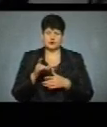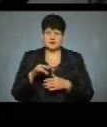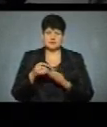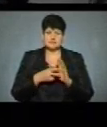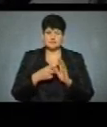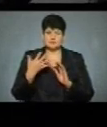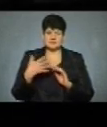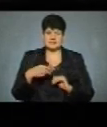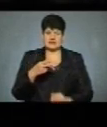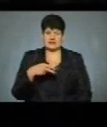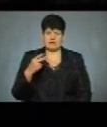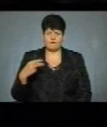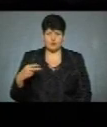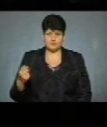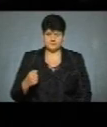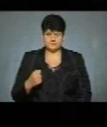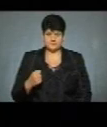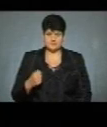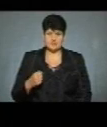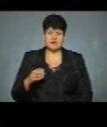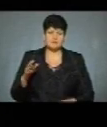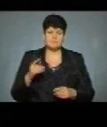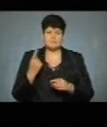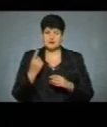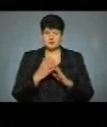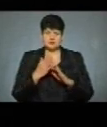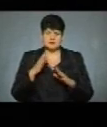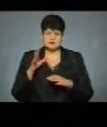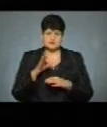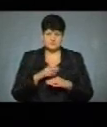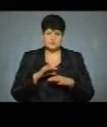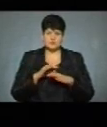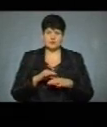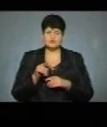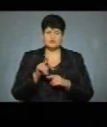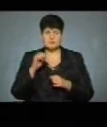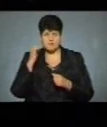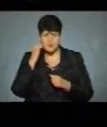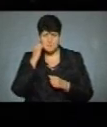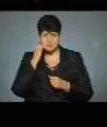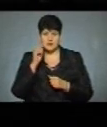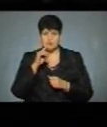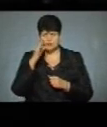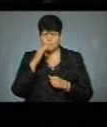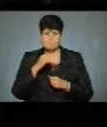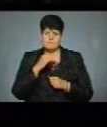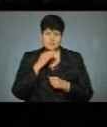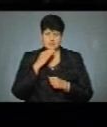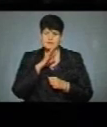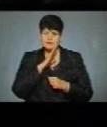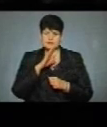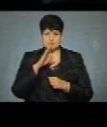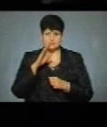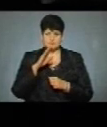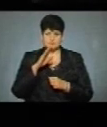750 євро. Перше за все ми проводимо, щоб пам'ятали, що батьки, татусі,